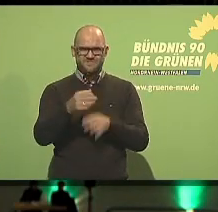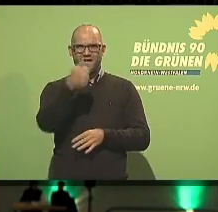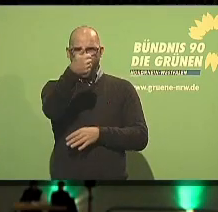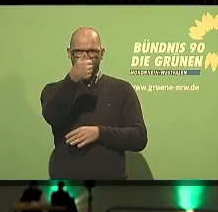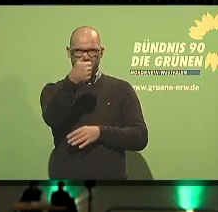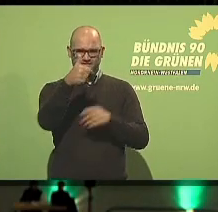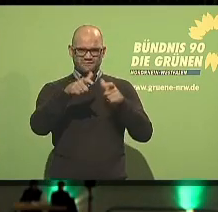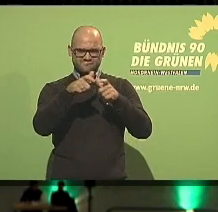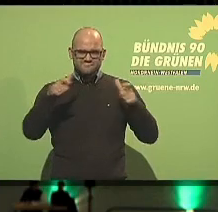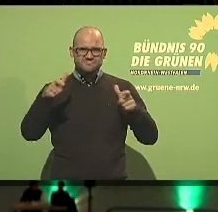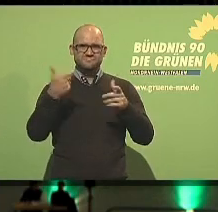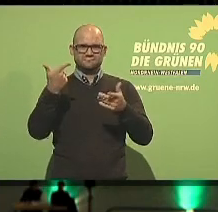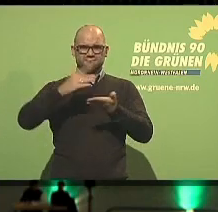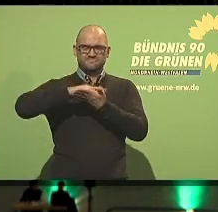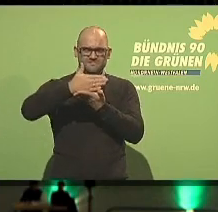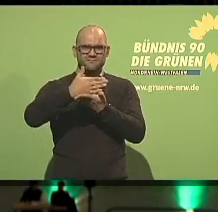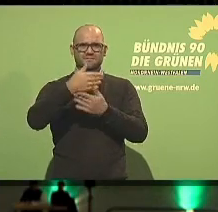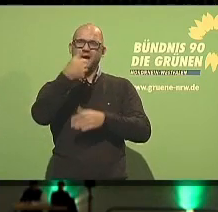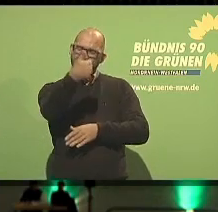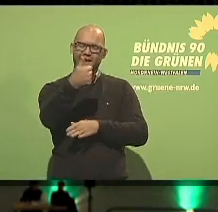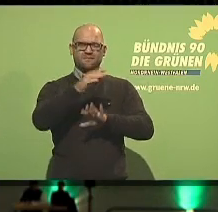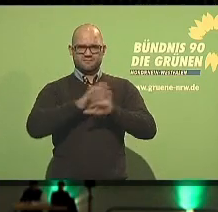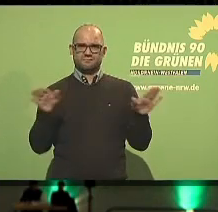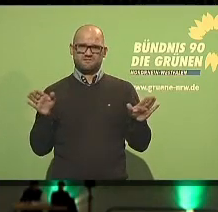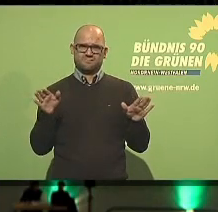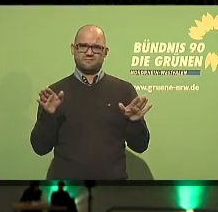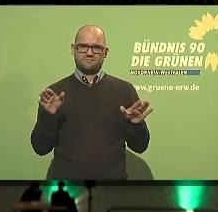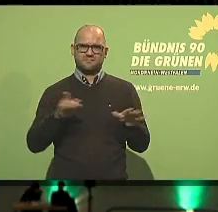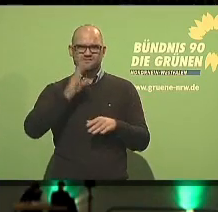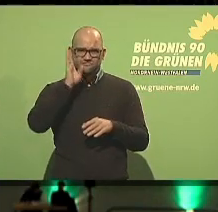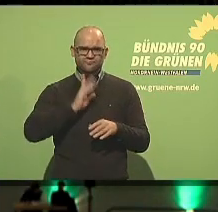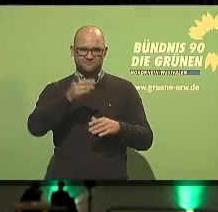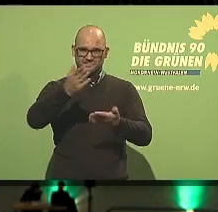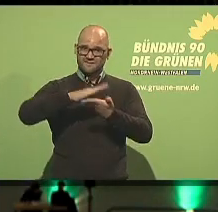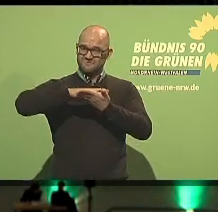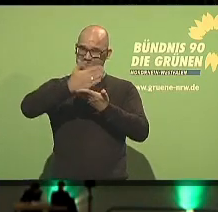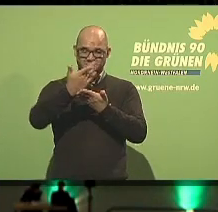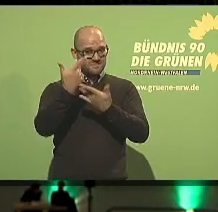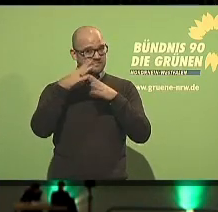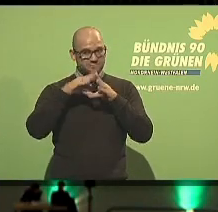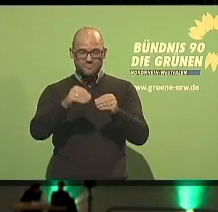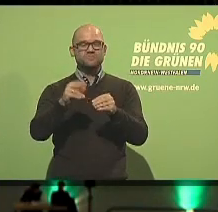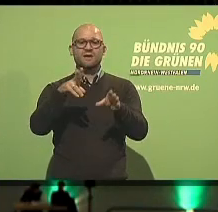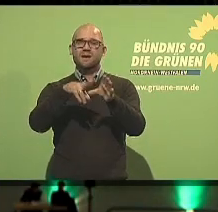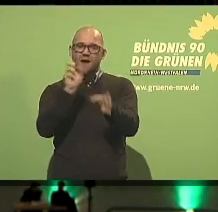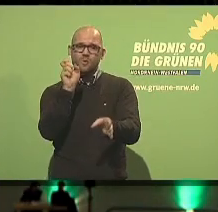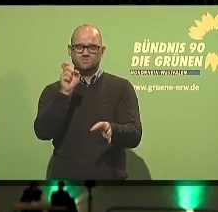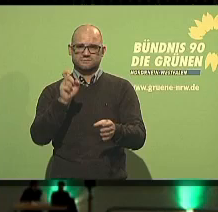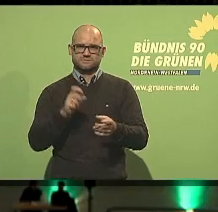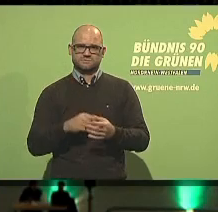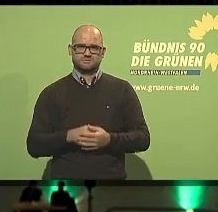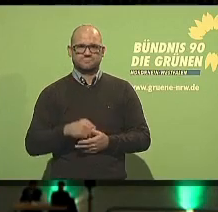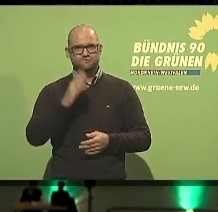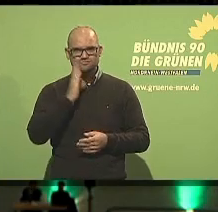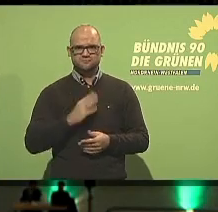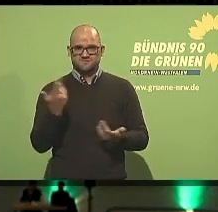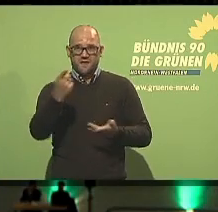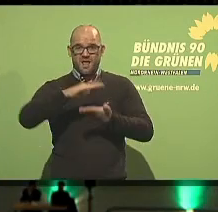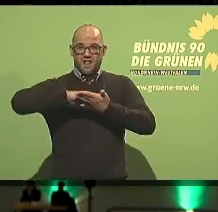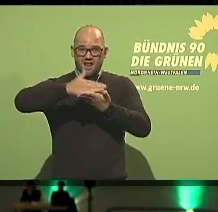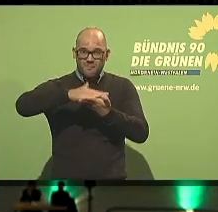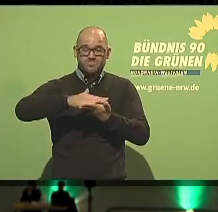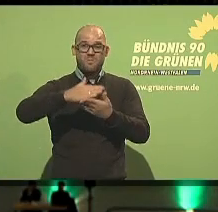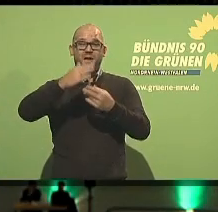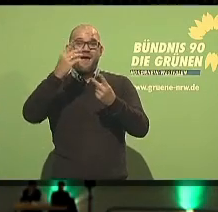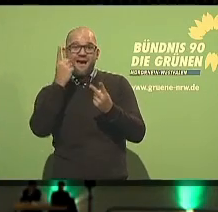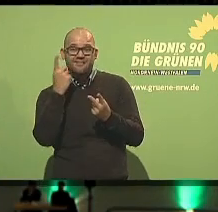Gerät surft im Netz, dann bitte loggt euch aus dem WLAN wieder raus. Die Frage an euch, müsst ihr wirklich mit Laptop,